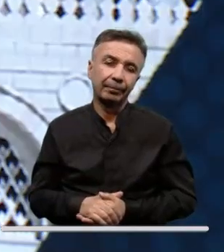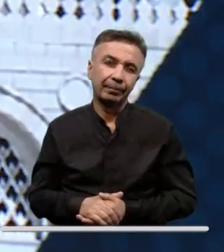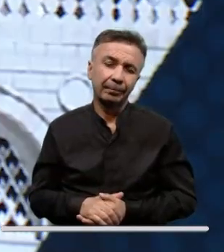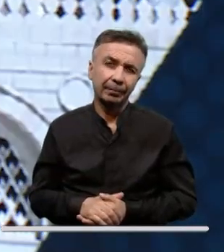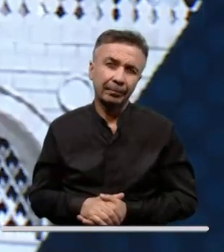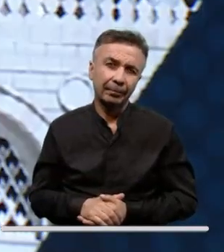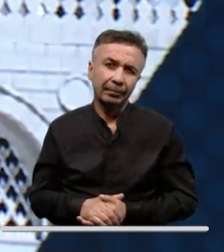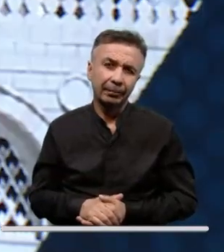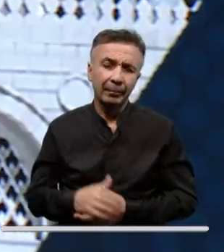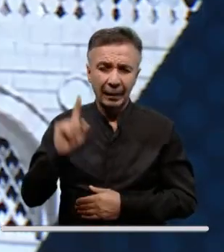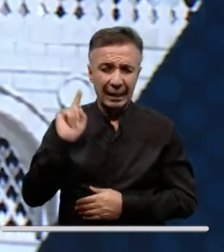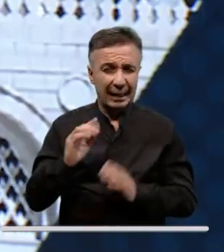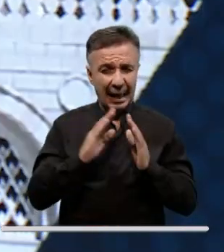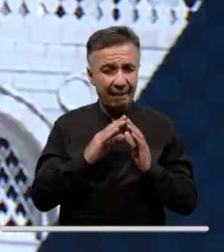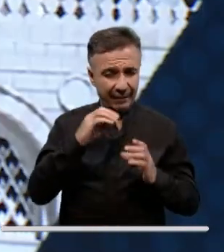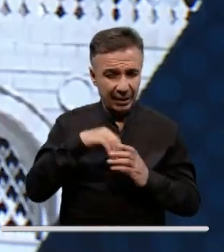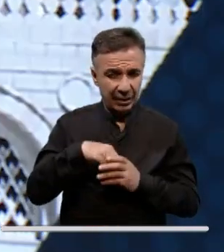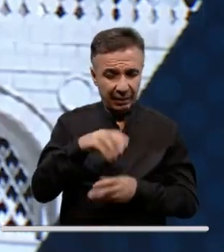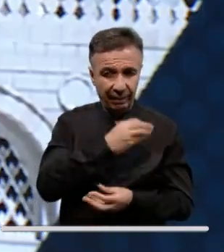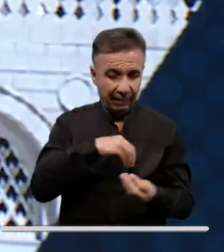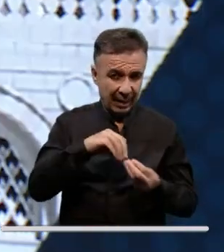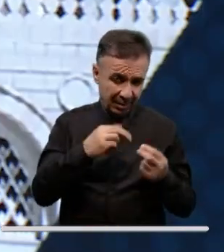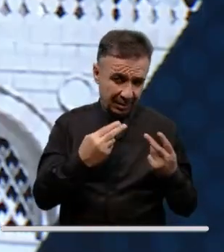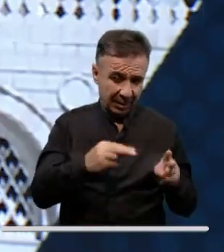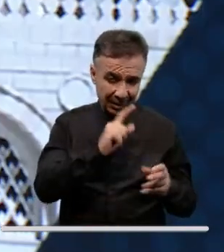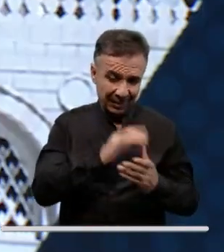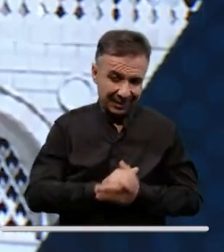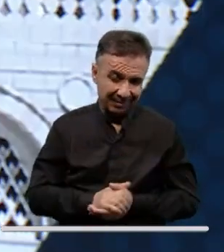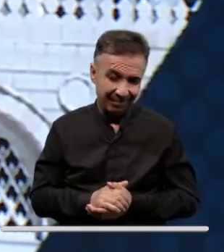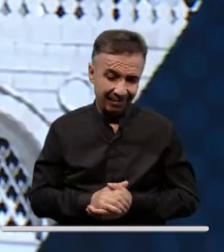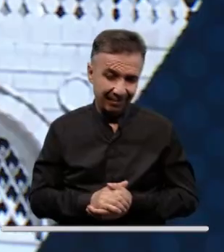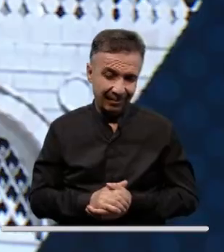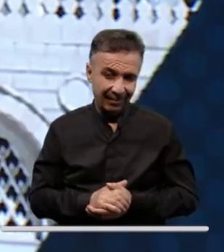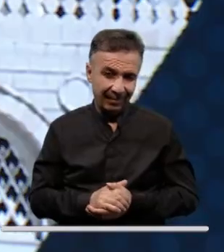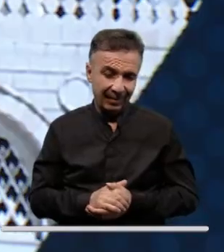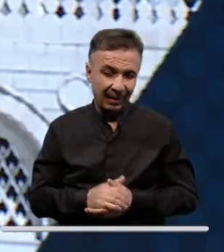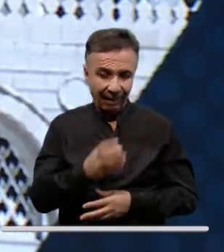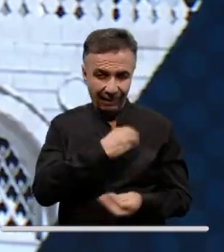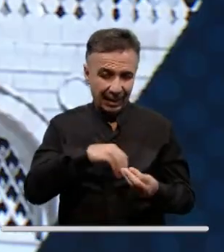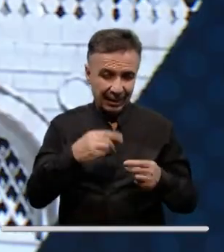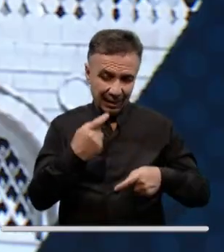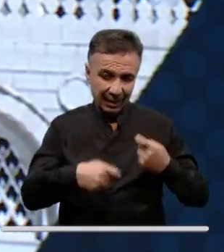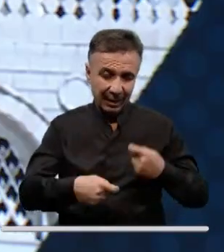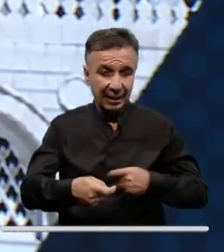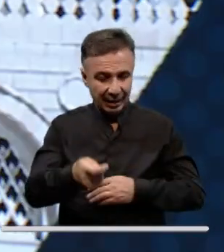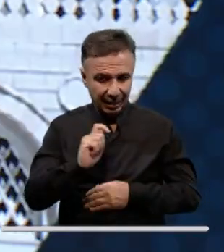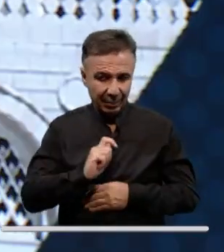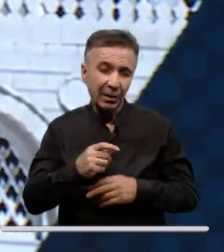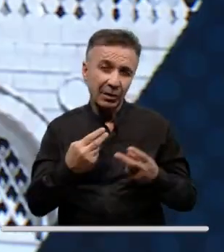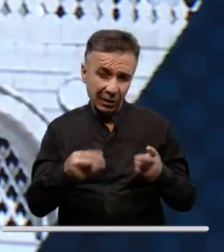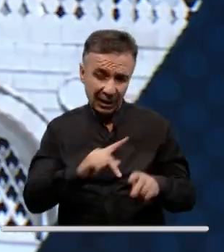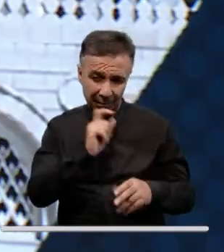e ilk ev için faiz caiz midir faizli kredi almak Eee caiz midir hususu